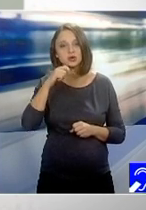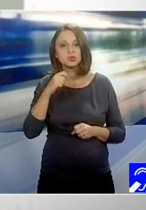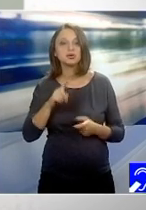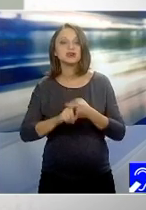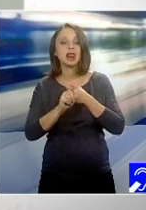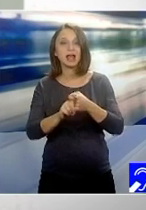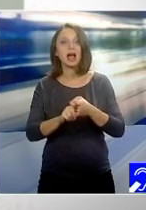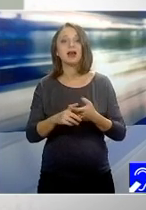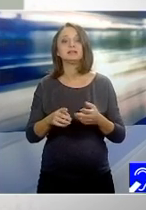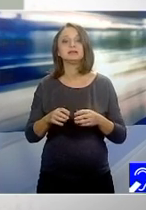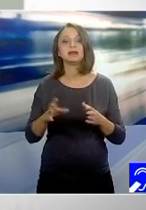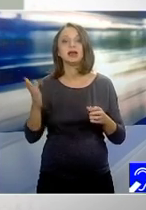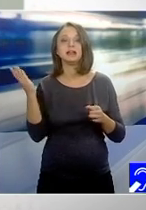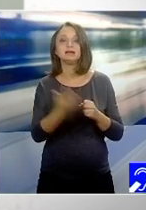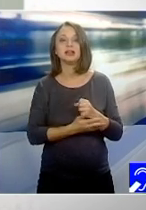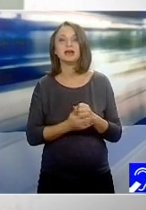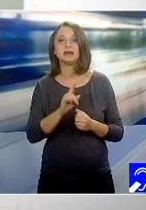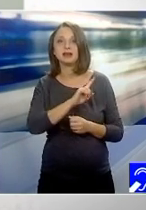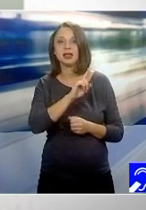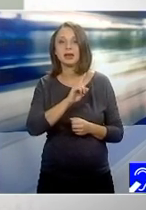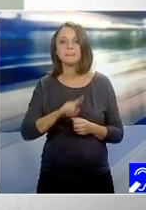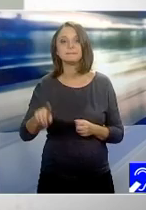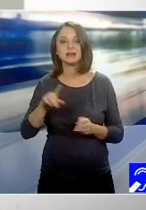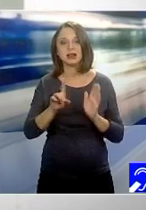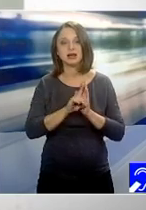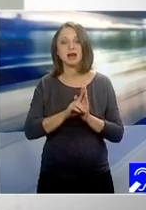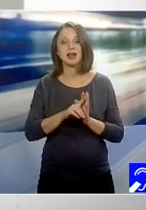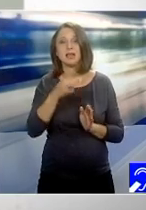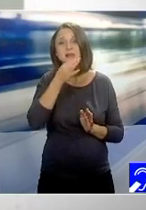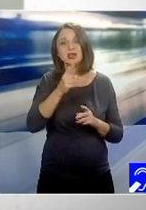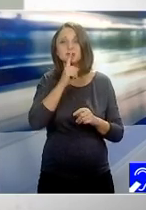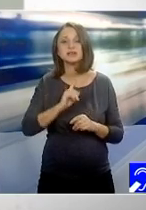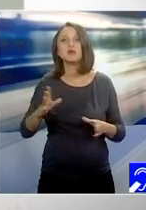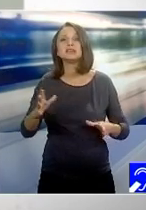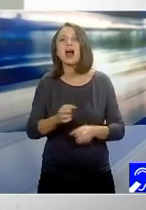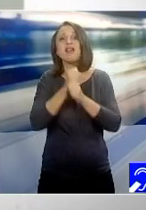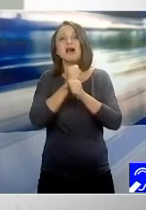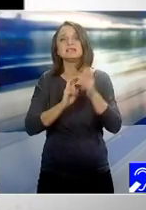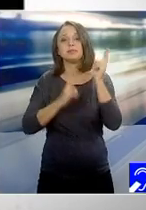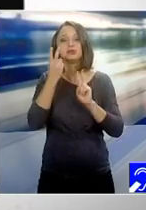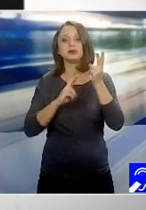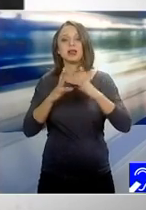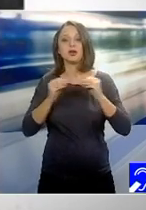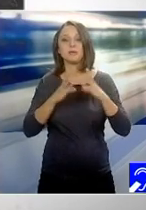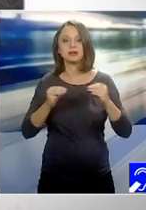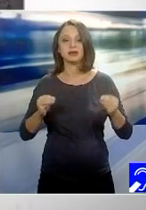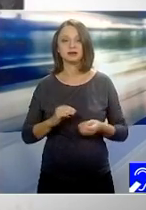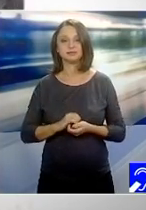defrișările ilegale de pădure. Mesajul este simplu. Salvați pădurile României!